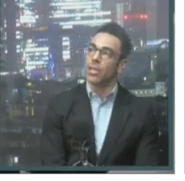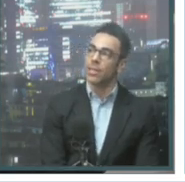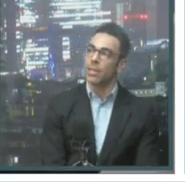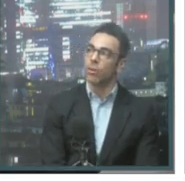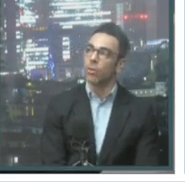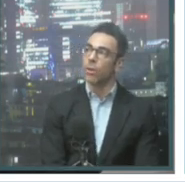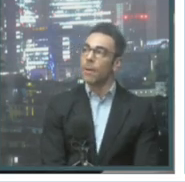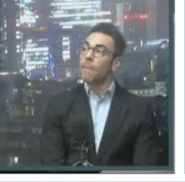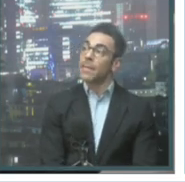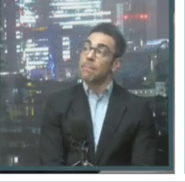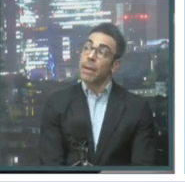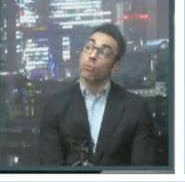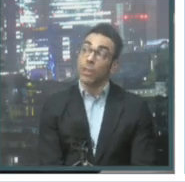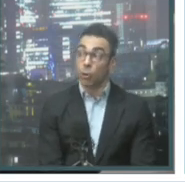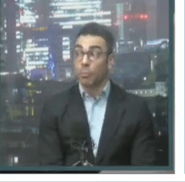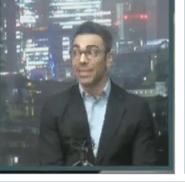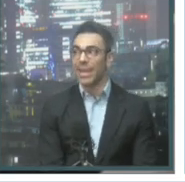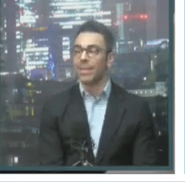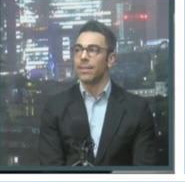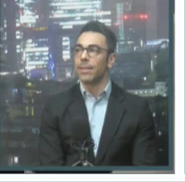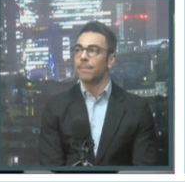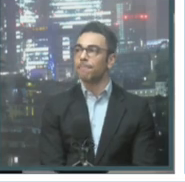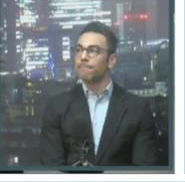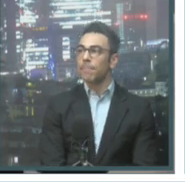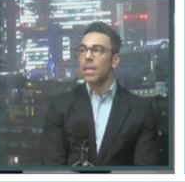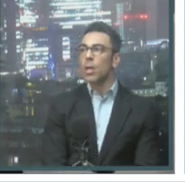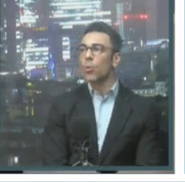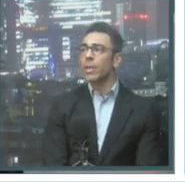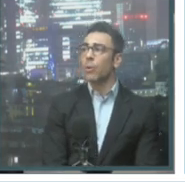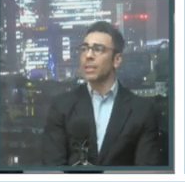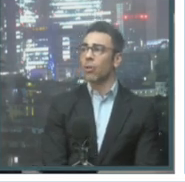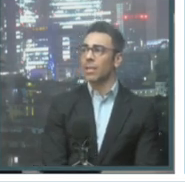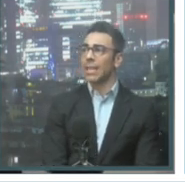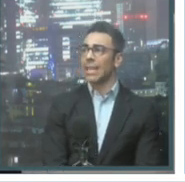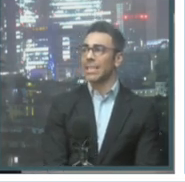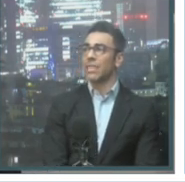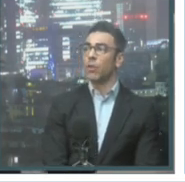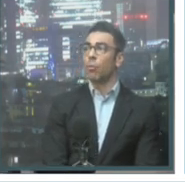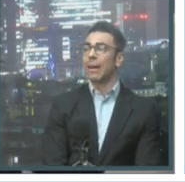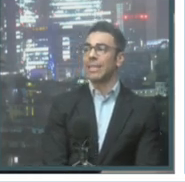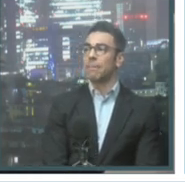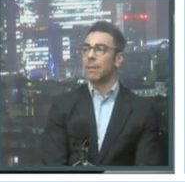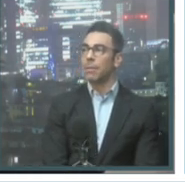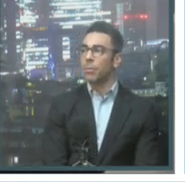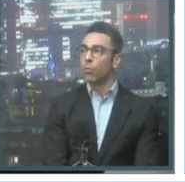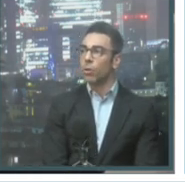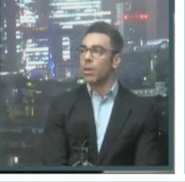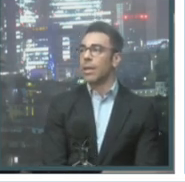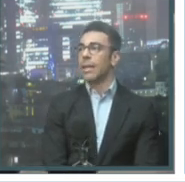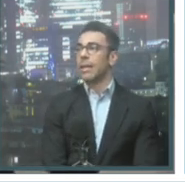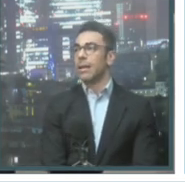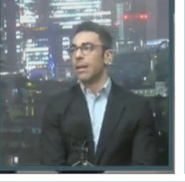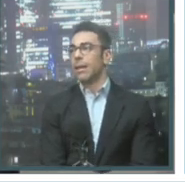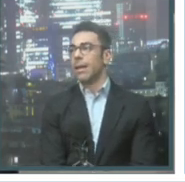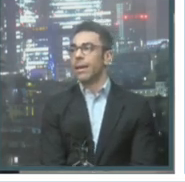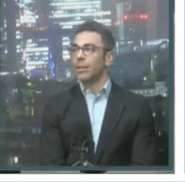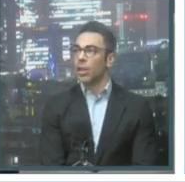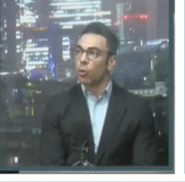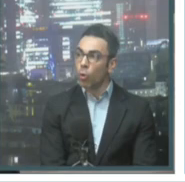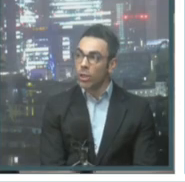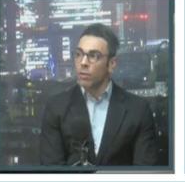calcistico sempre con dei doppi sensi quindi questa cosa e realtà si è sviluppata sempre di più il